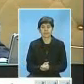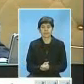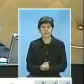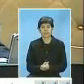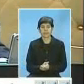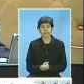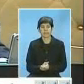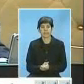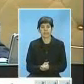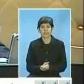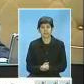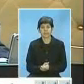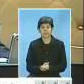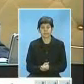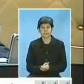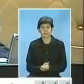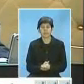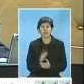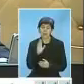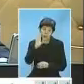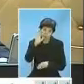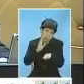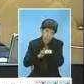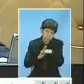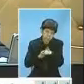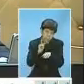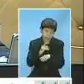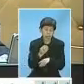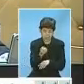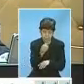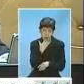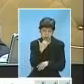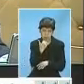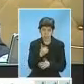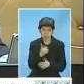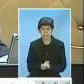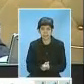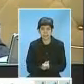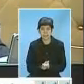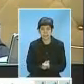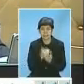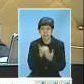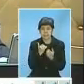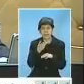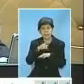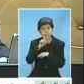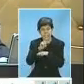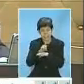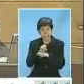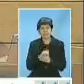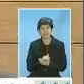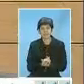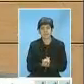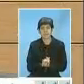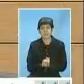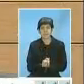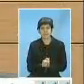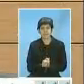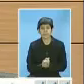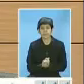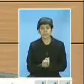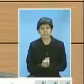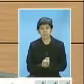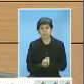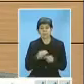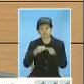เชิญเชิญเชิญ ครับ ท่านเชิญจะท้วงติงอะไรเชิญนะ ครับขอบคุณท่านประธานที่ความเป็นธรรมท่านประธานครับผมวัชระไปทองบั